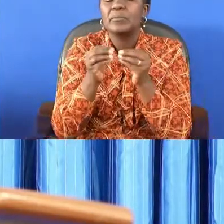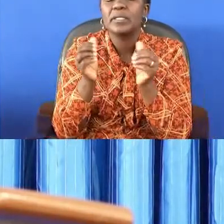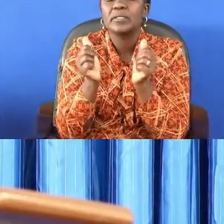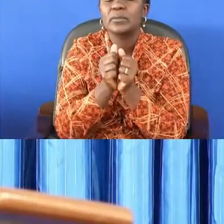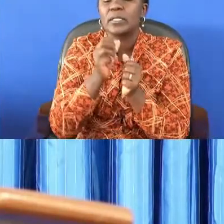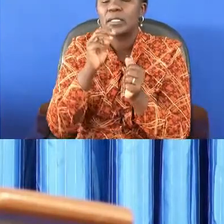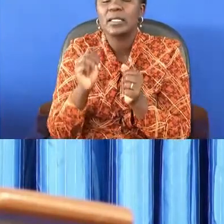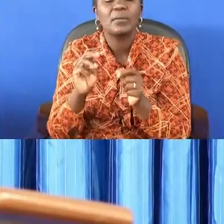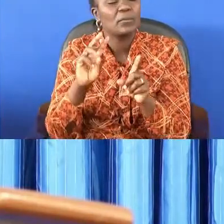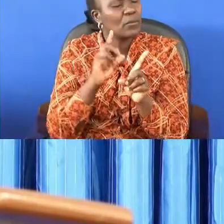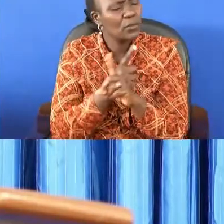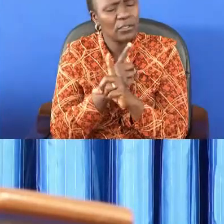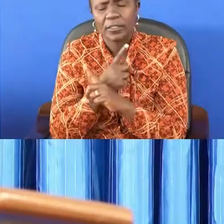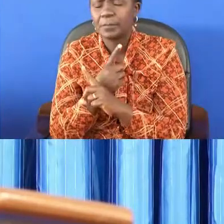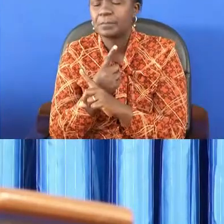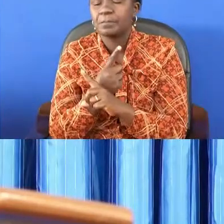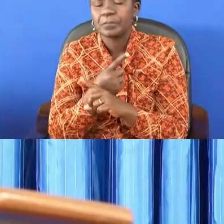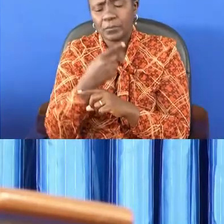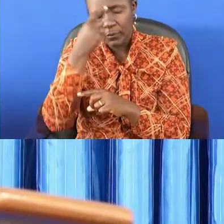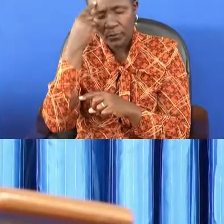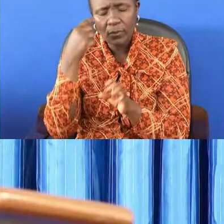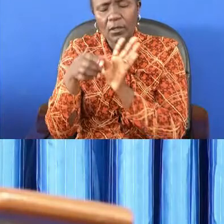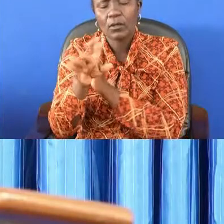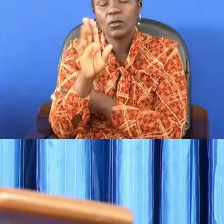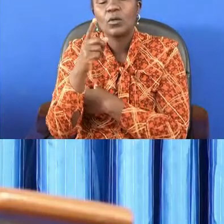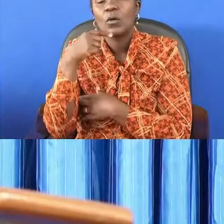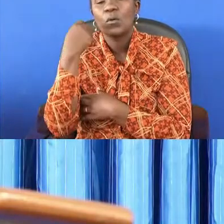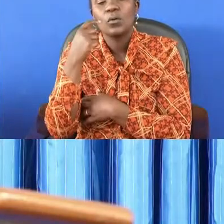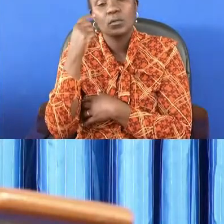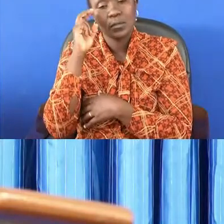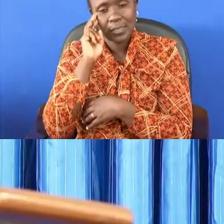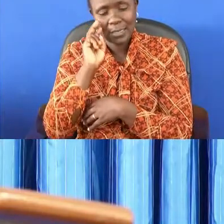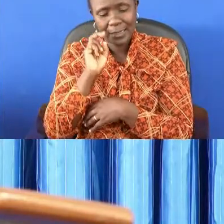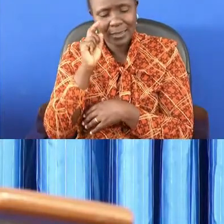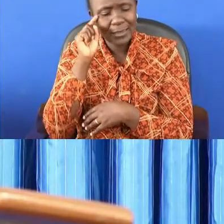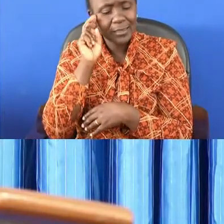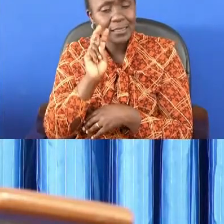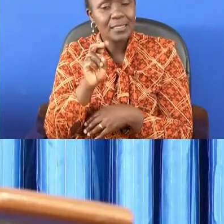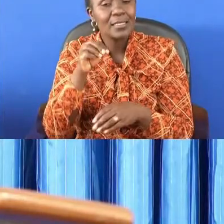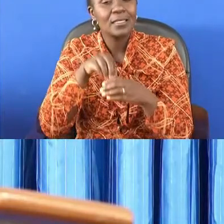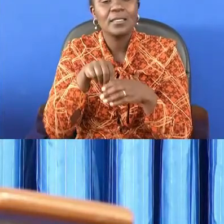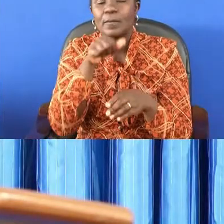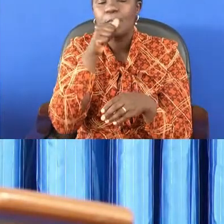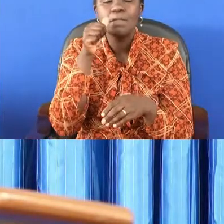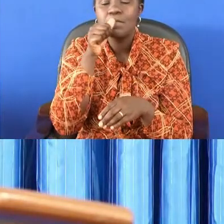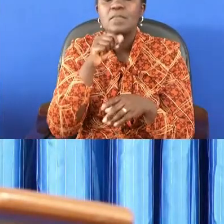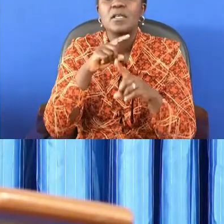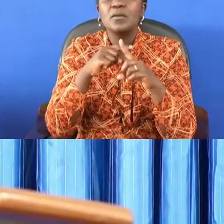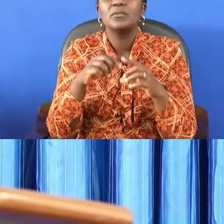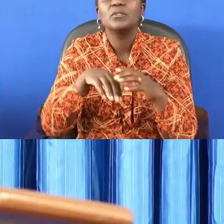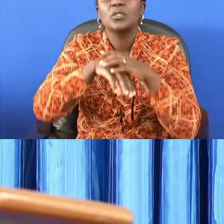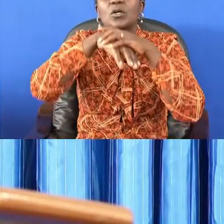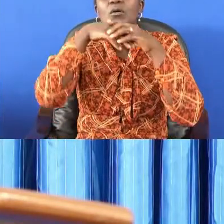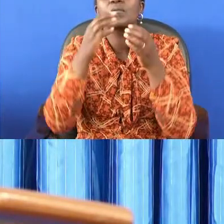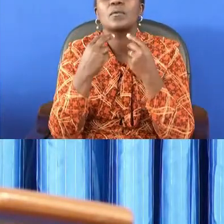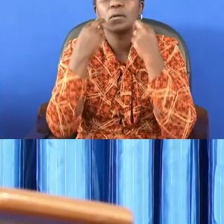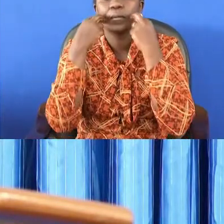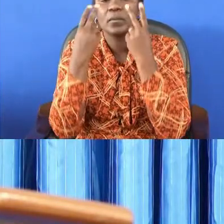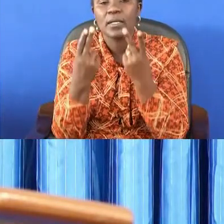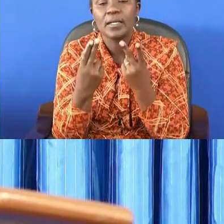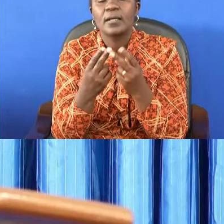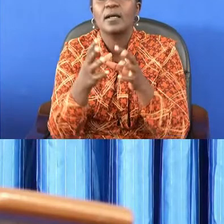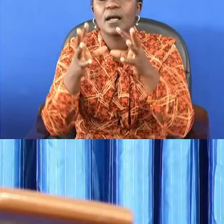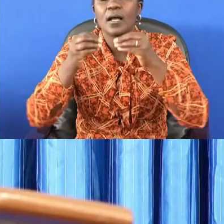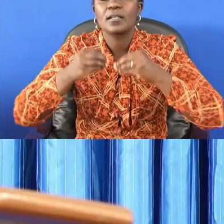kila hitaji Jehova, kwa sababu wewe ni Mungu ambaye unaona kwa siri na hata unajibu kwa wazi. Pokea sifa,